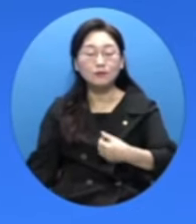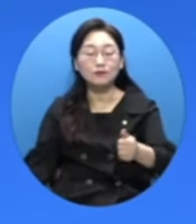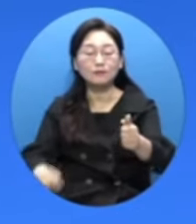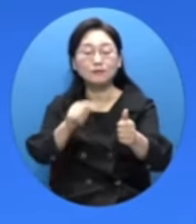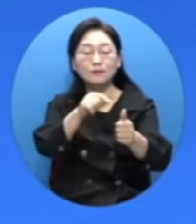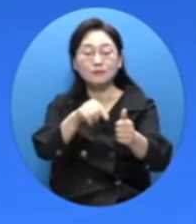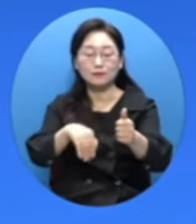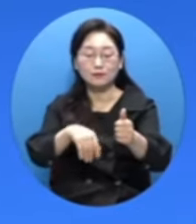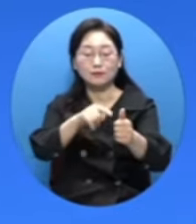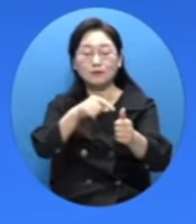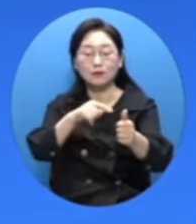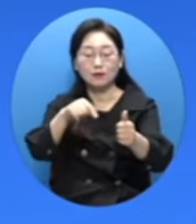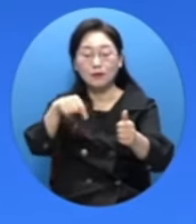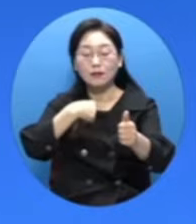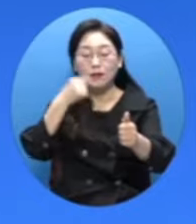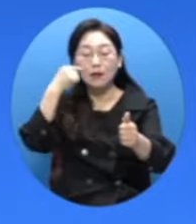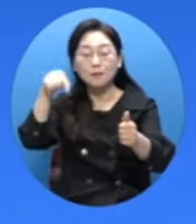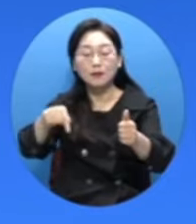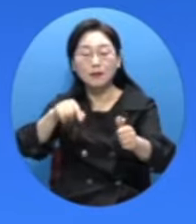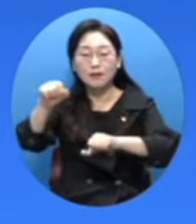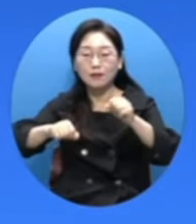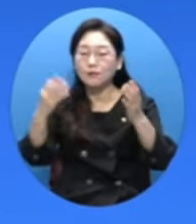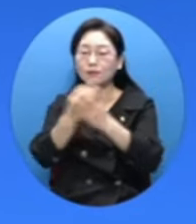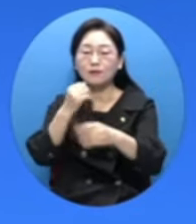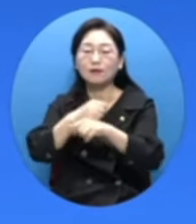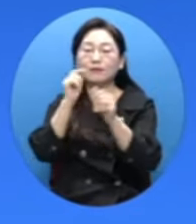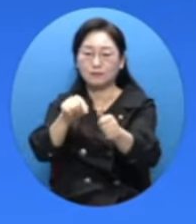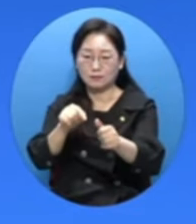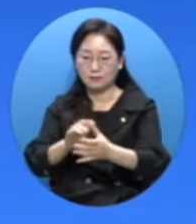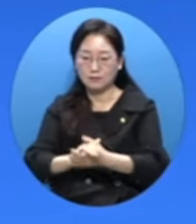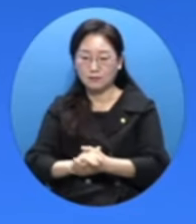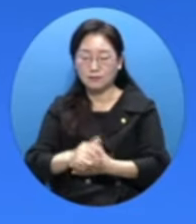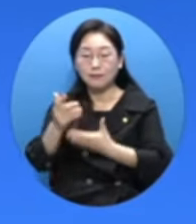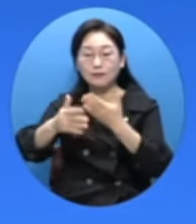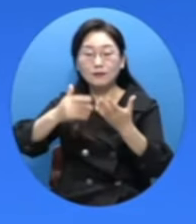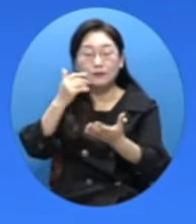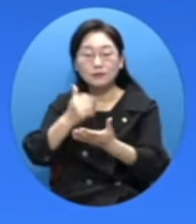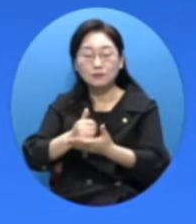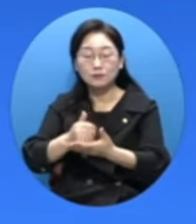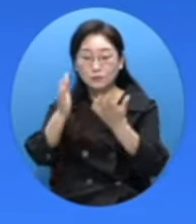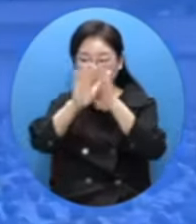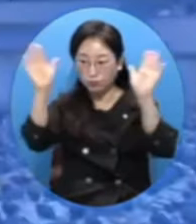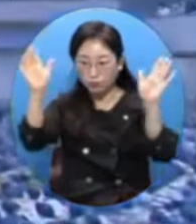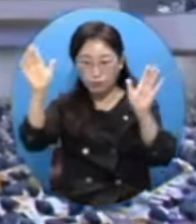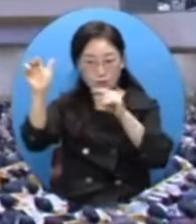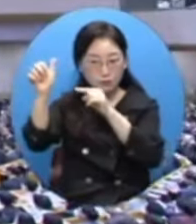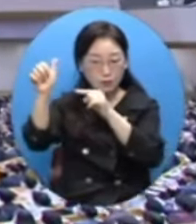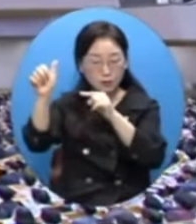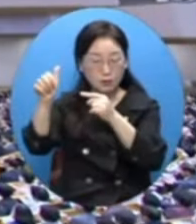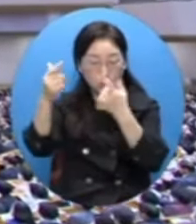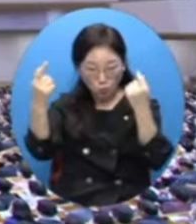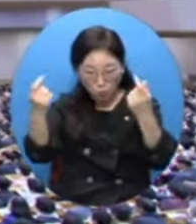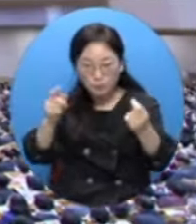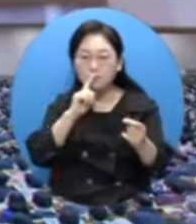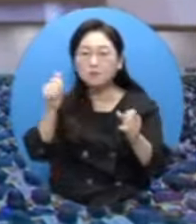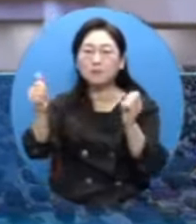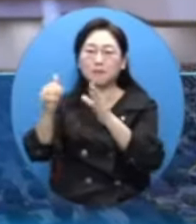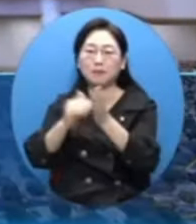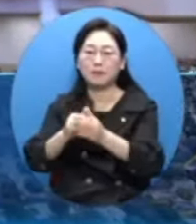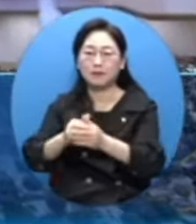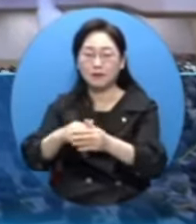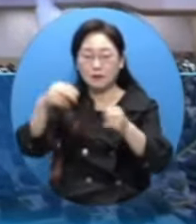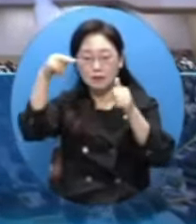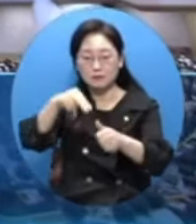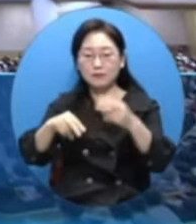너는 내 앞에서 행하여 완전하라. 하나님께서 모세에게도 동일한 말씀을 주셨습니다. 신명기 18장